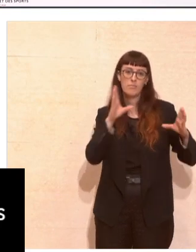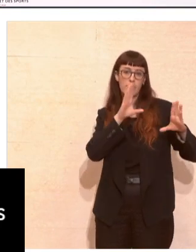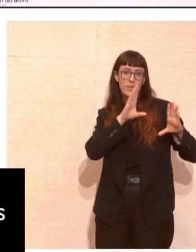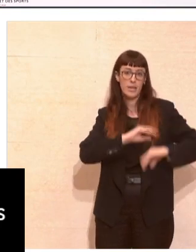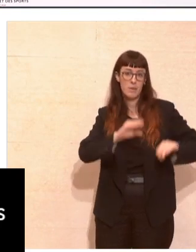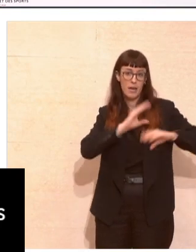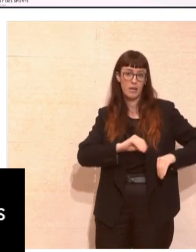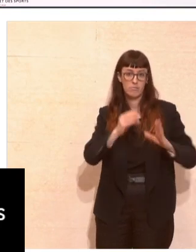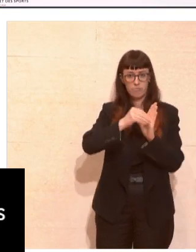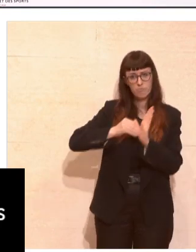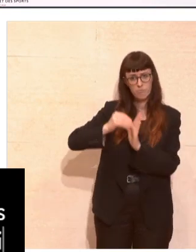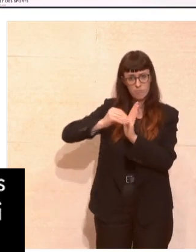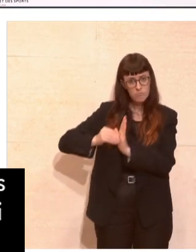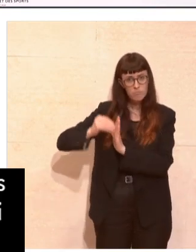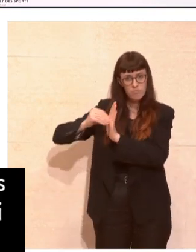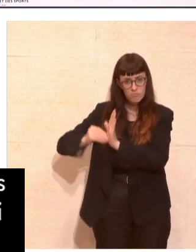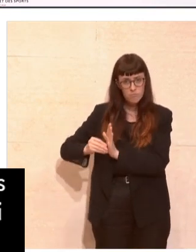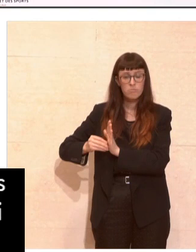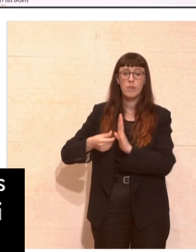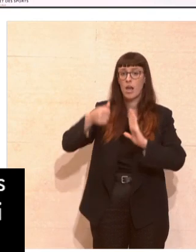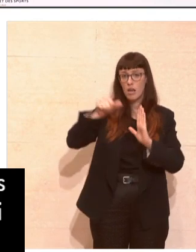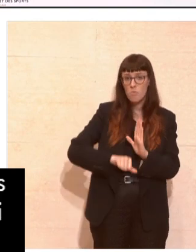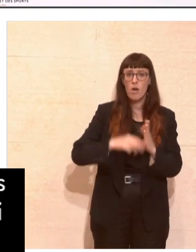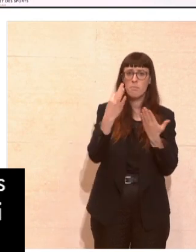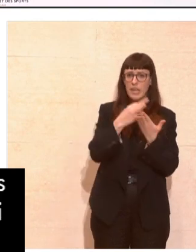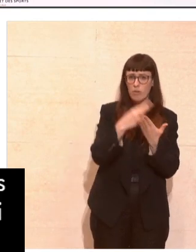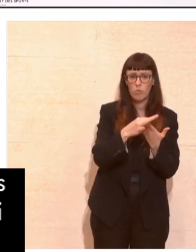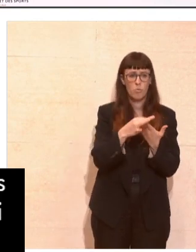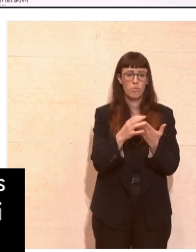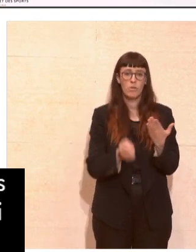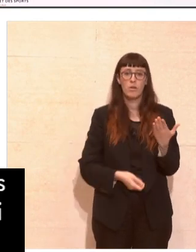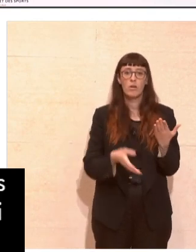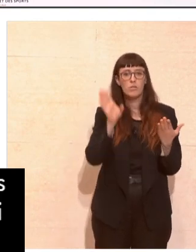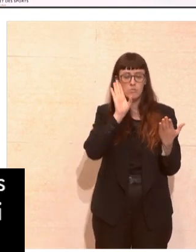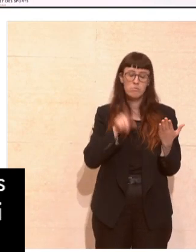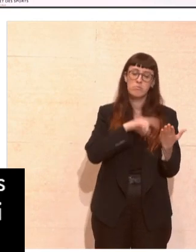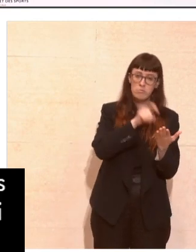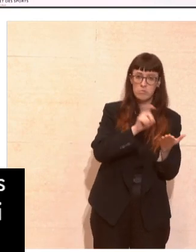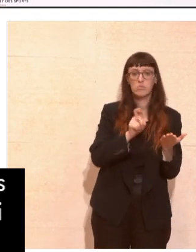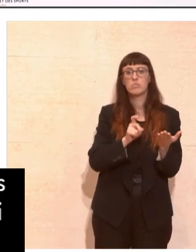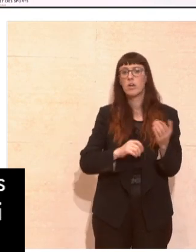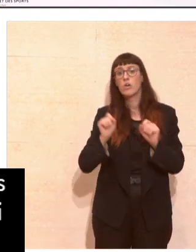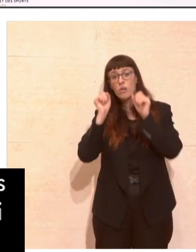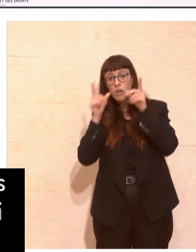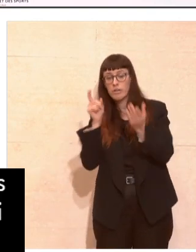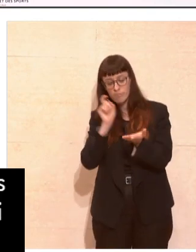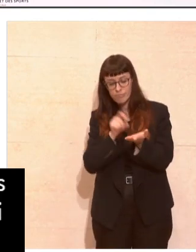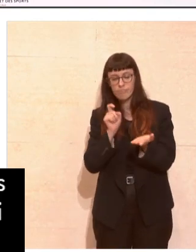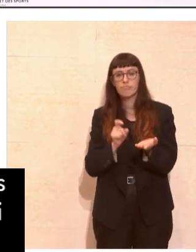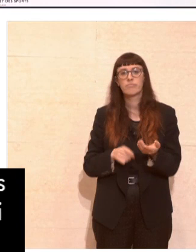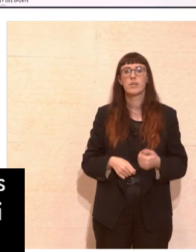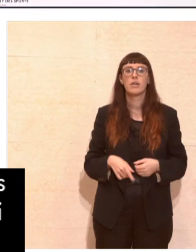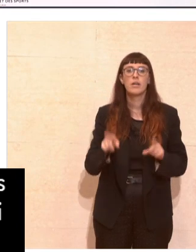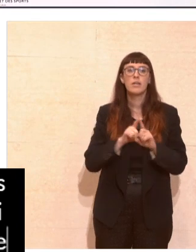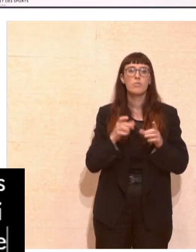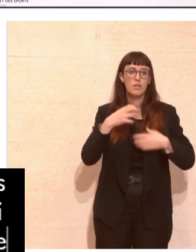sommeil et un agenda d'écran sur une application. On leur demandait de dire à quelle heure ils allaient se coucher, à quelle heure ils se levaient. Et on leur a demandé de porter